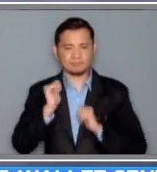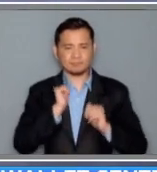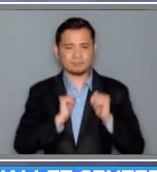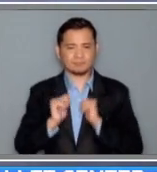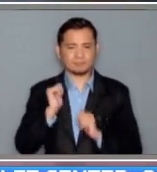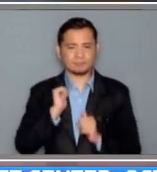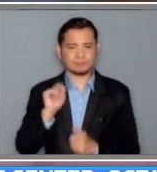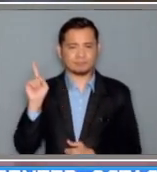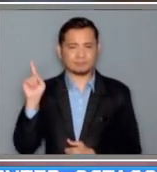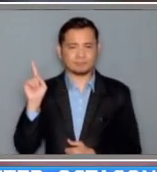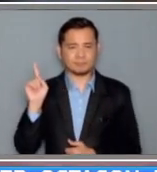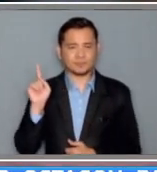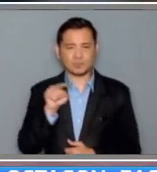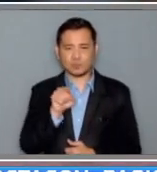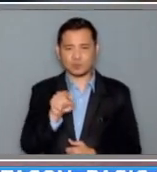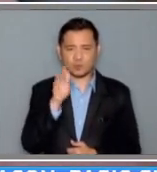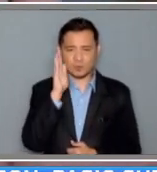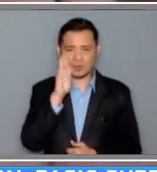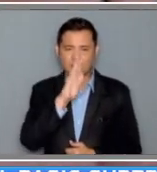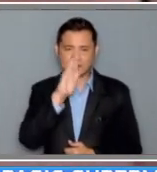successful.